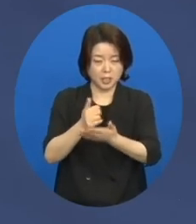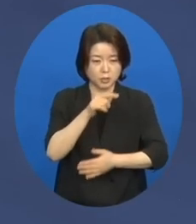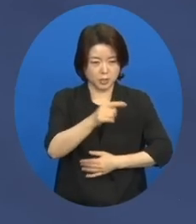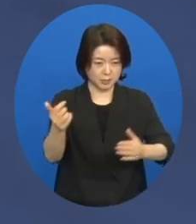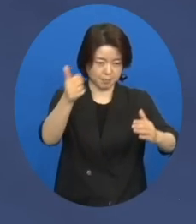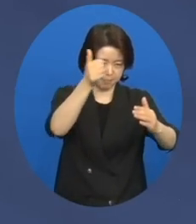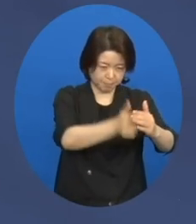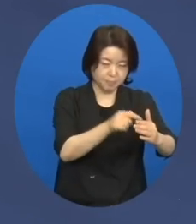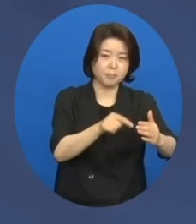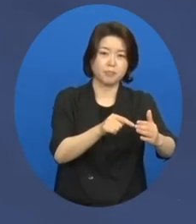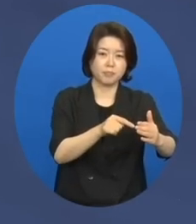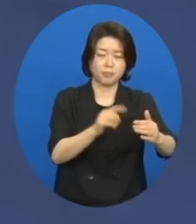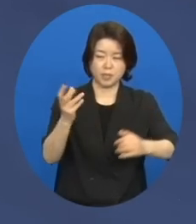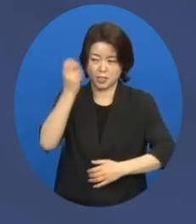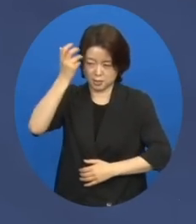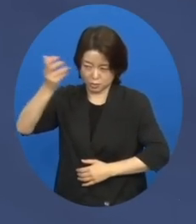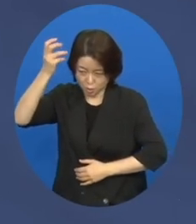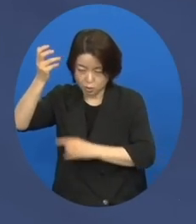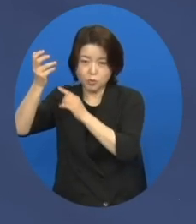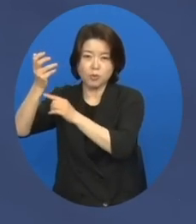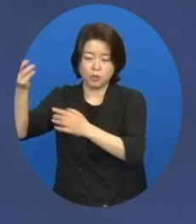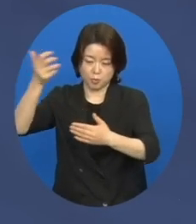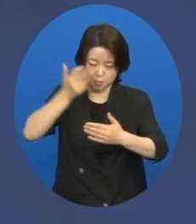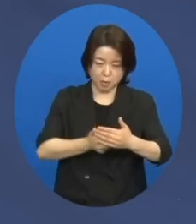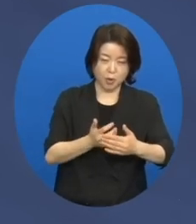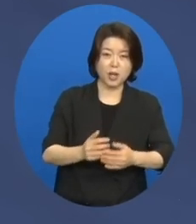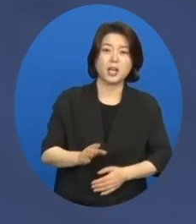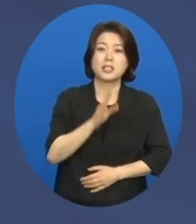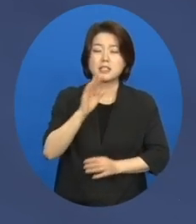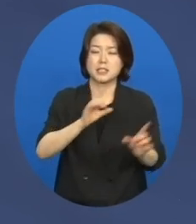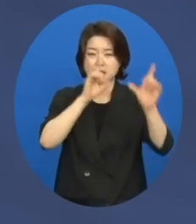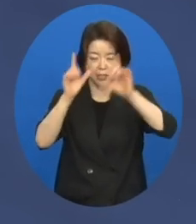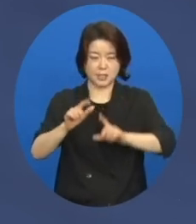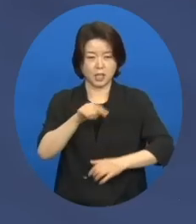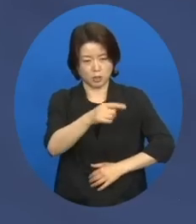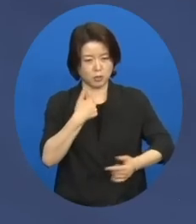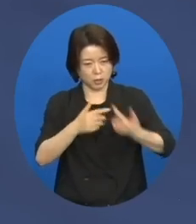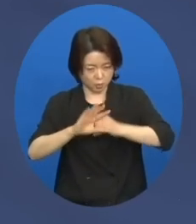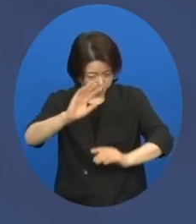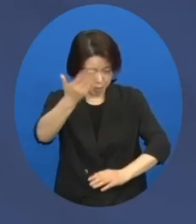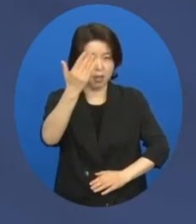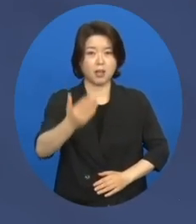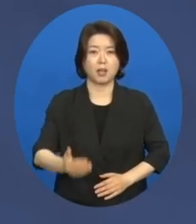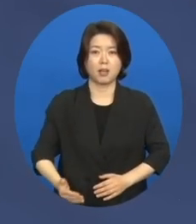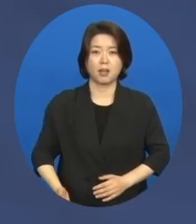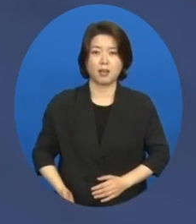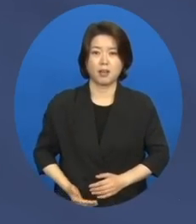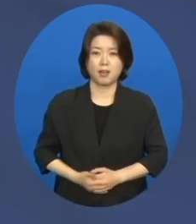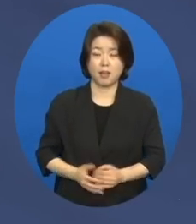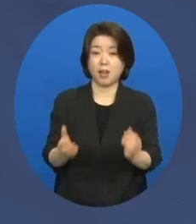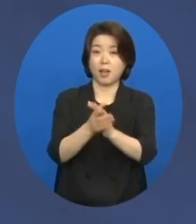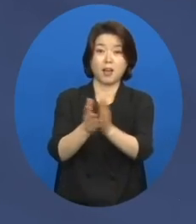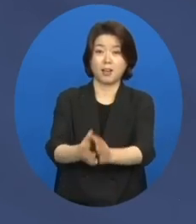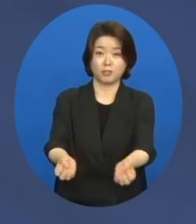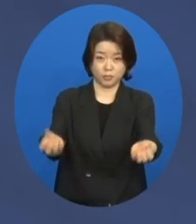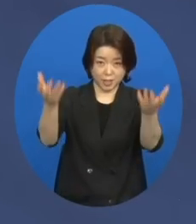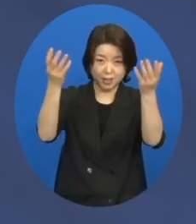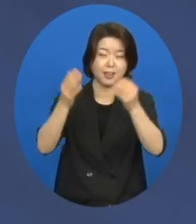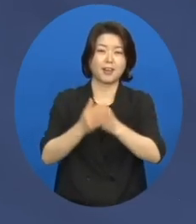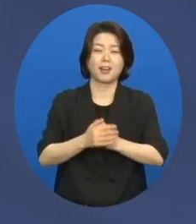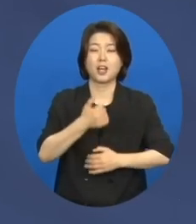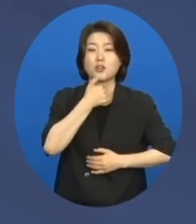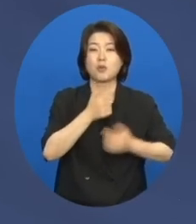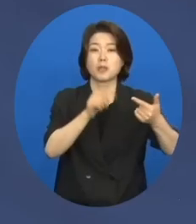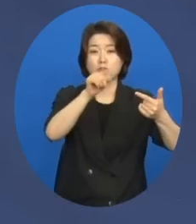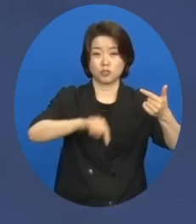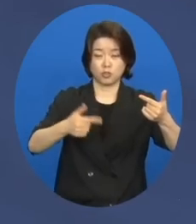안에 성령으로 실제 사는 걸 네가 경험하게 된다 이 말이에요. 할렐루야. 로마서